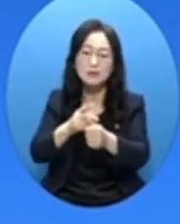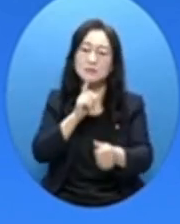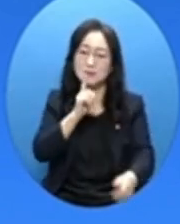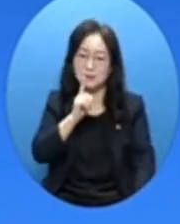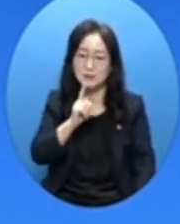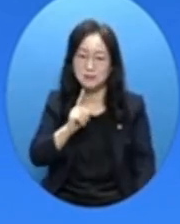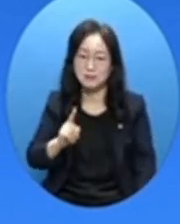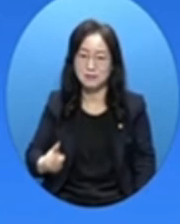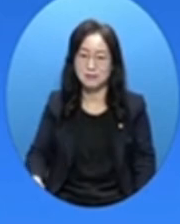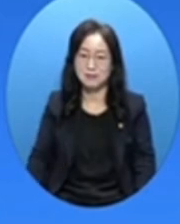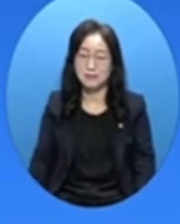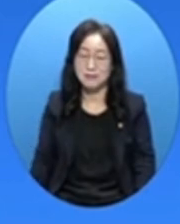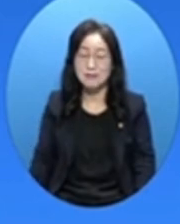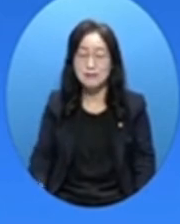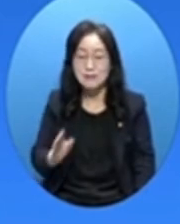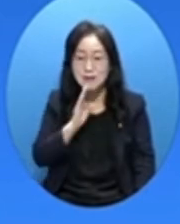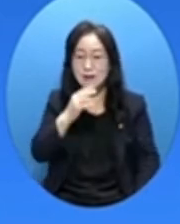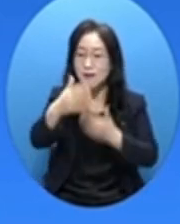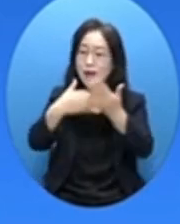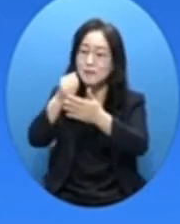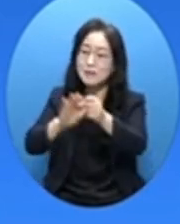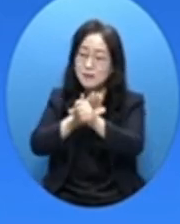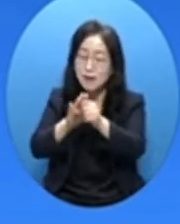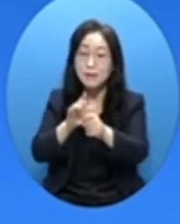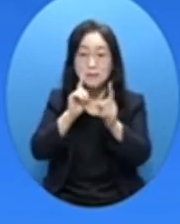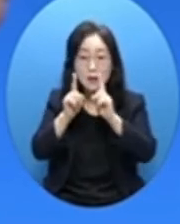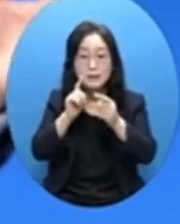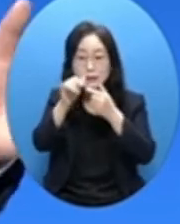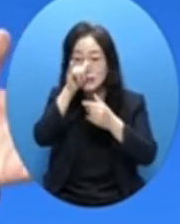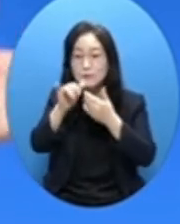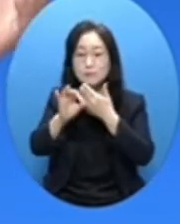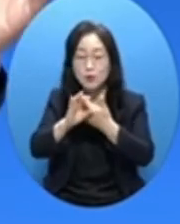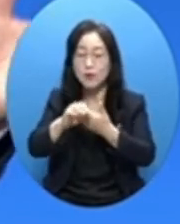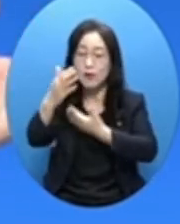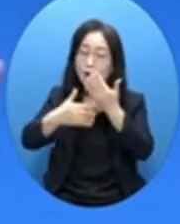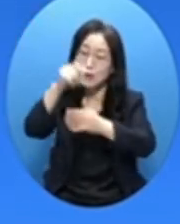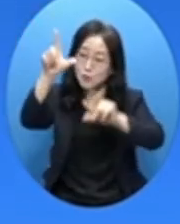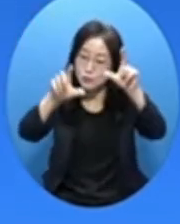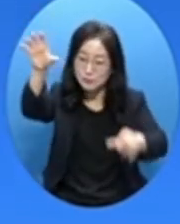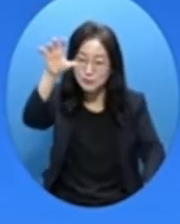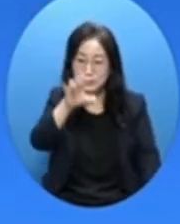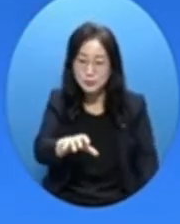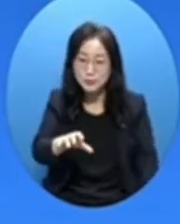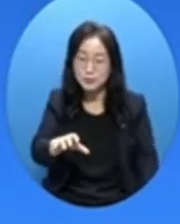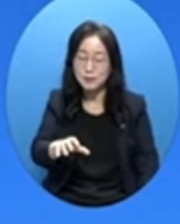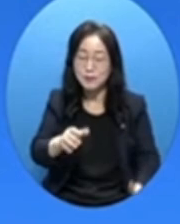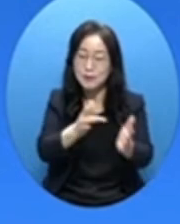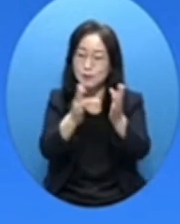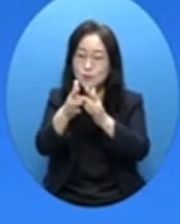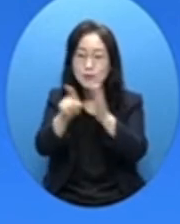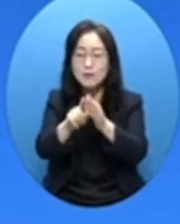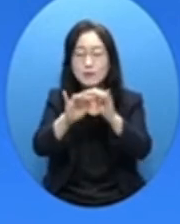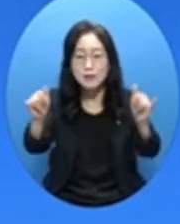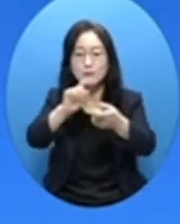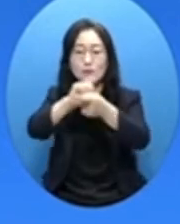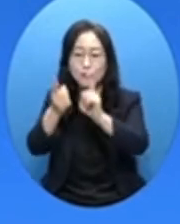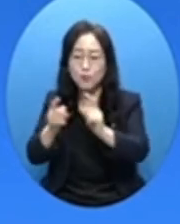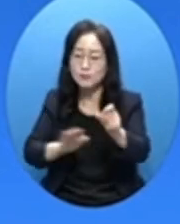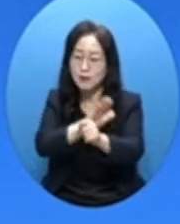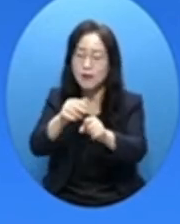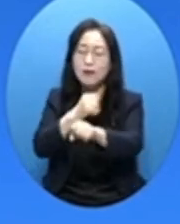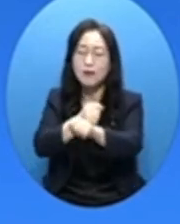말씀했습니다. 진정 하나님을 사랑한다고 하면 하나님의 형상으로 지음받은 우리 믿음의 형제들을 사랑해야 될